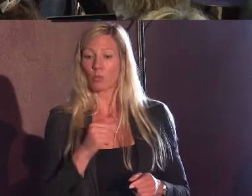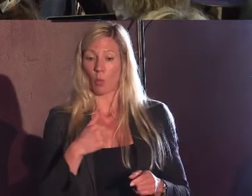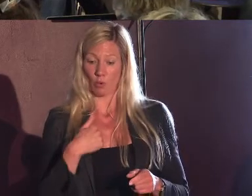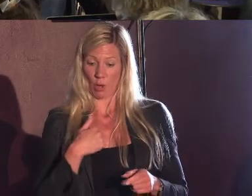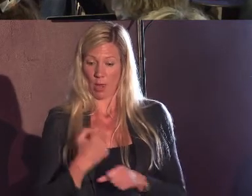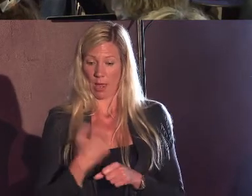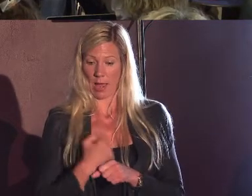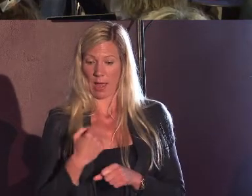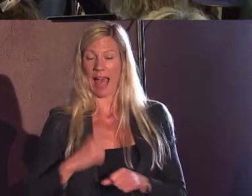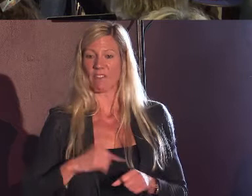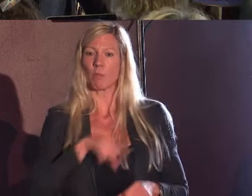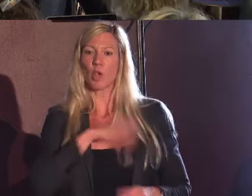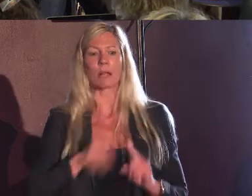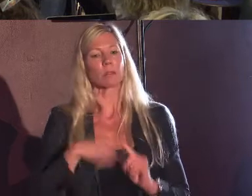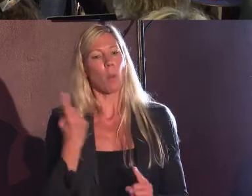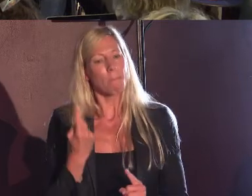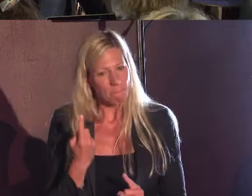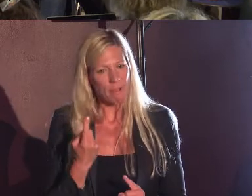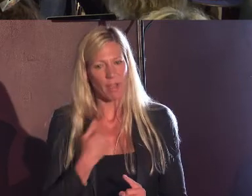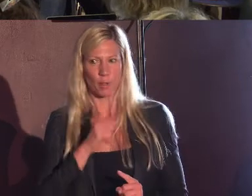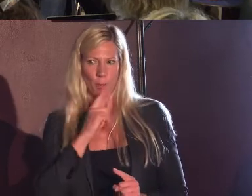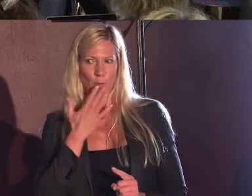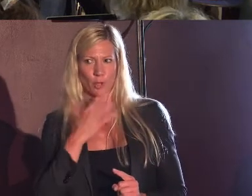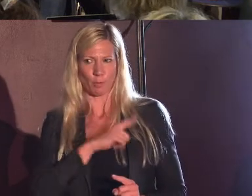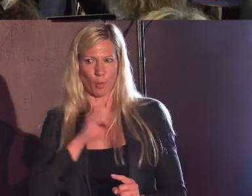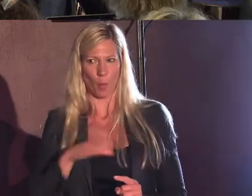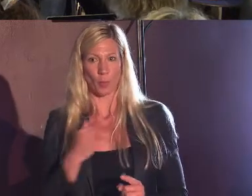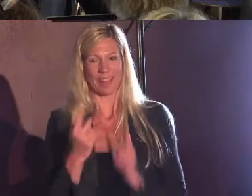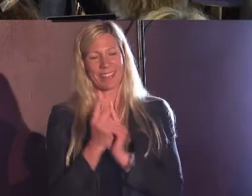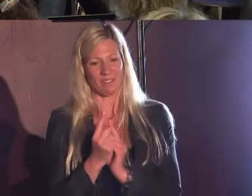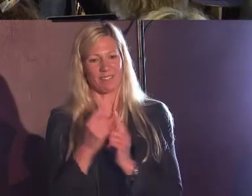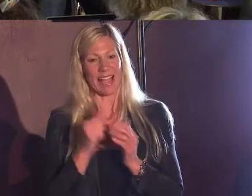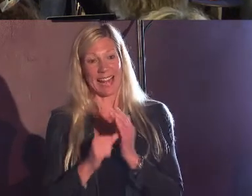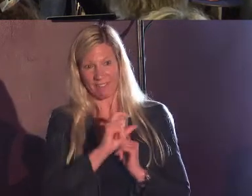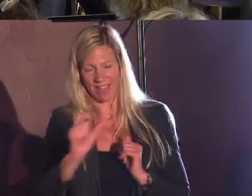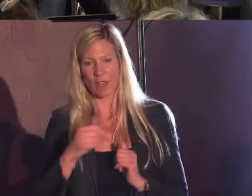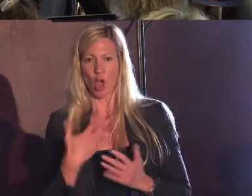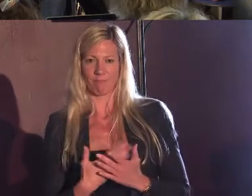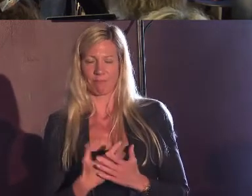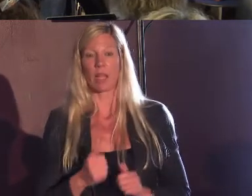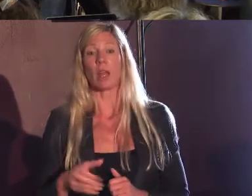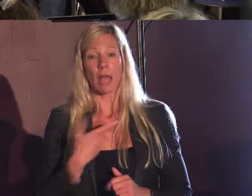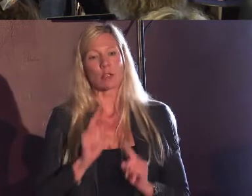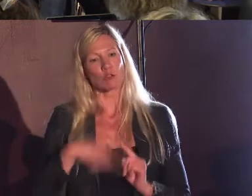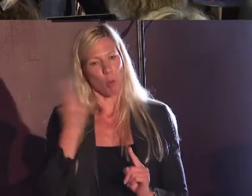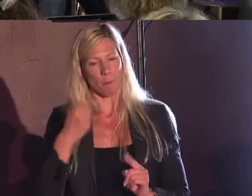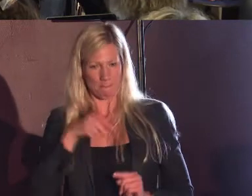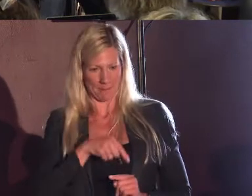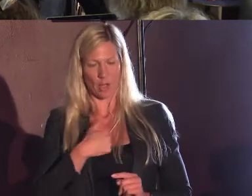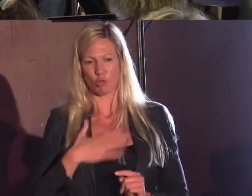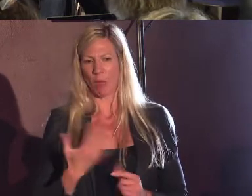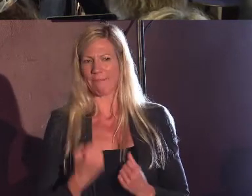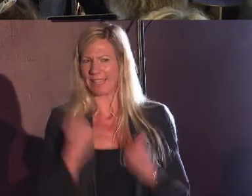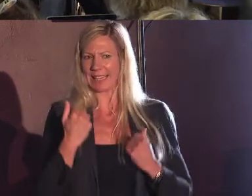mig utav slumpen väldigt mycket, och det här pratar jag ganska mycket om när jag träffar elever och håller föredrag. Jag tycker att slumpen är en av de absolut